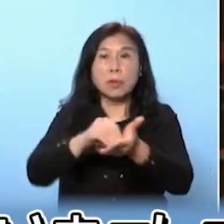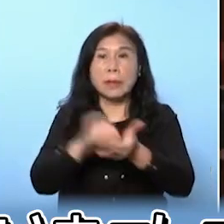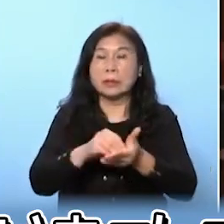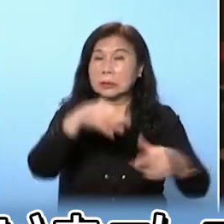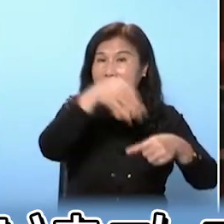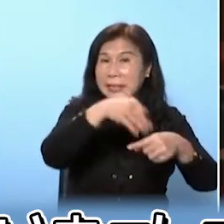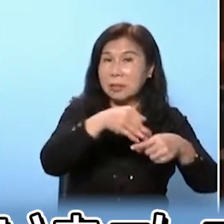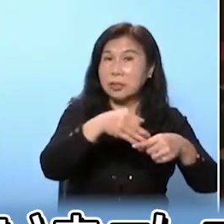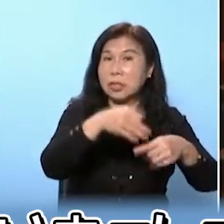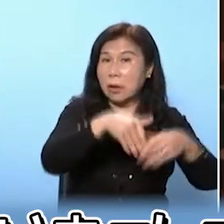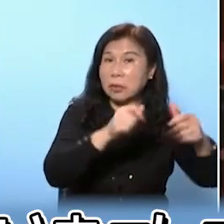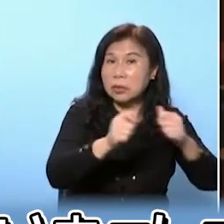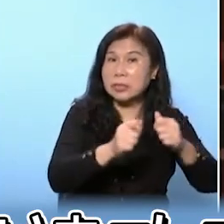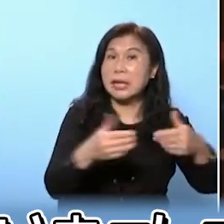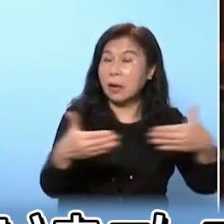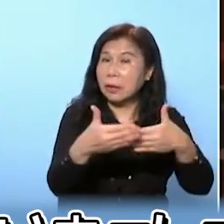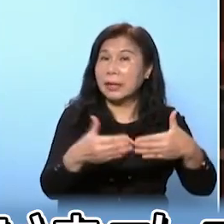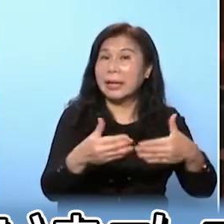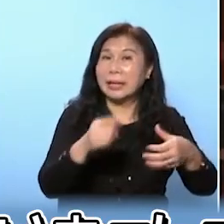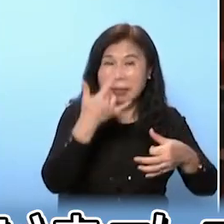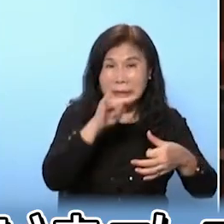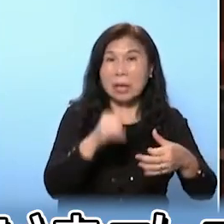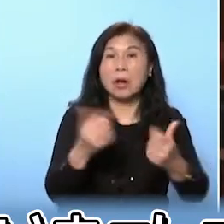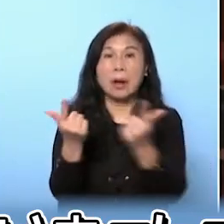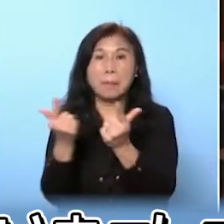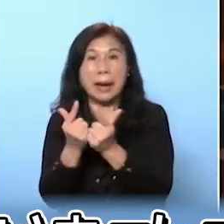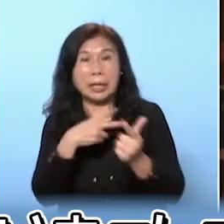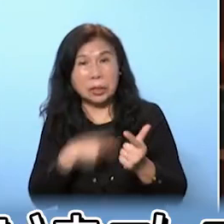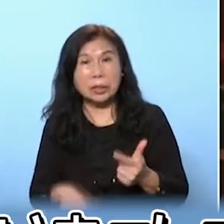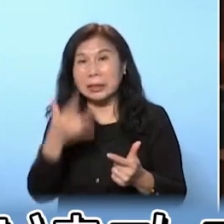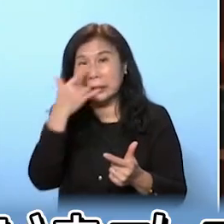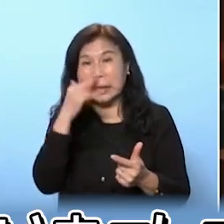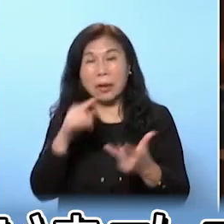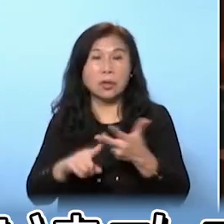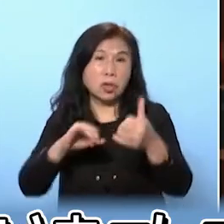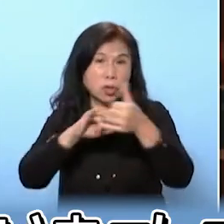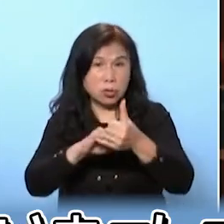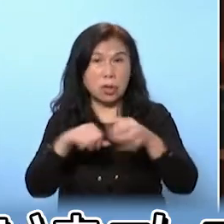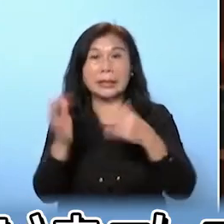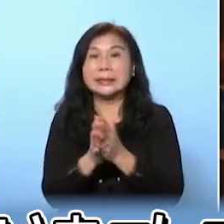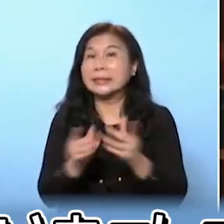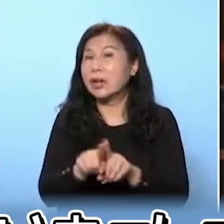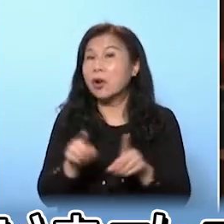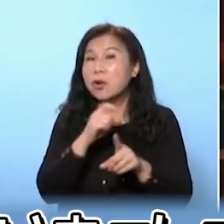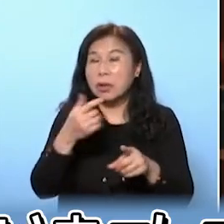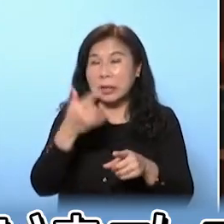和深圳證券交易所的創業板、北京證券交易所的新三板和上海證券交易